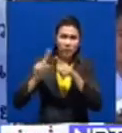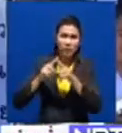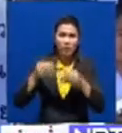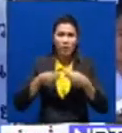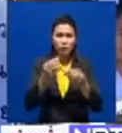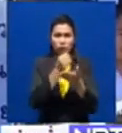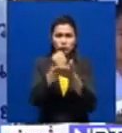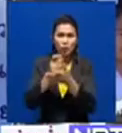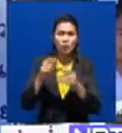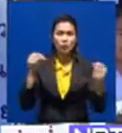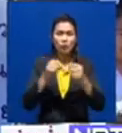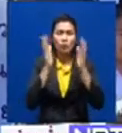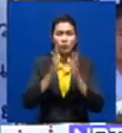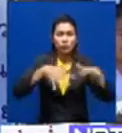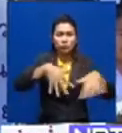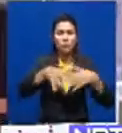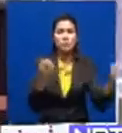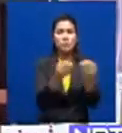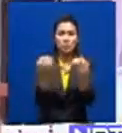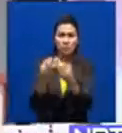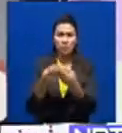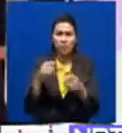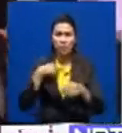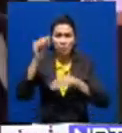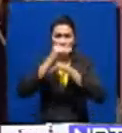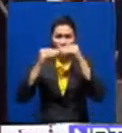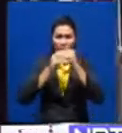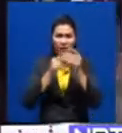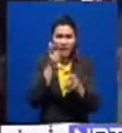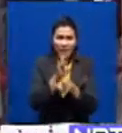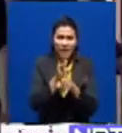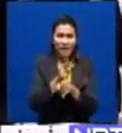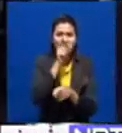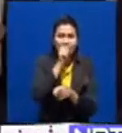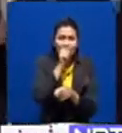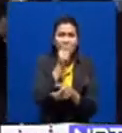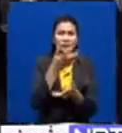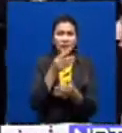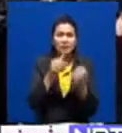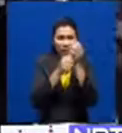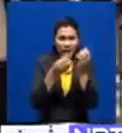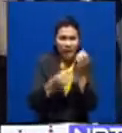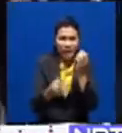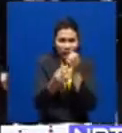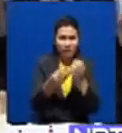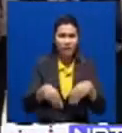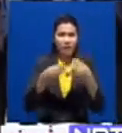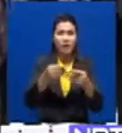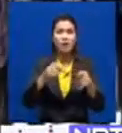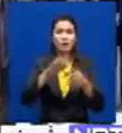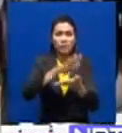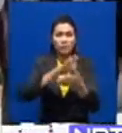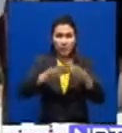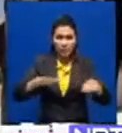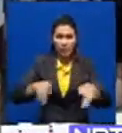ทุกข์ยากของผู้ประสบภัยหนาวโครงการเลี้ยงไก่ไข่เพื่ออาหารกลางวันนักเรียนให้แก่โรงเรียนบ้านโป่งตำบลแม่แฝก